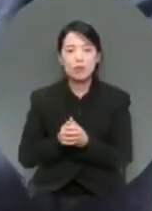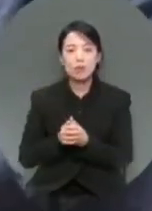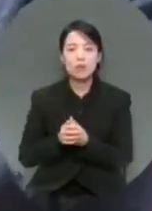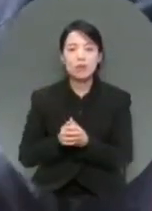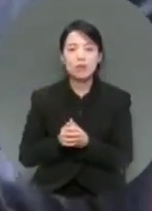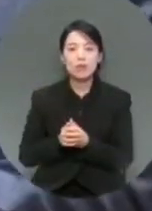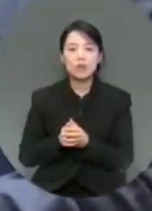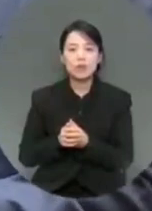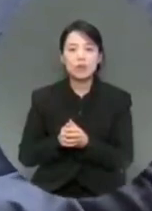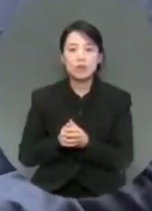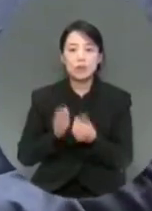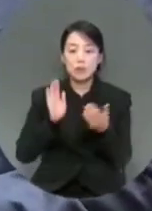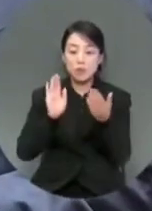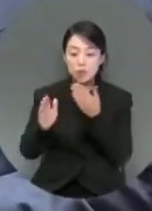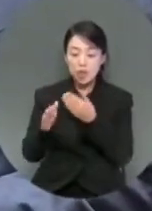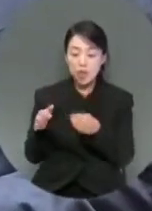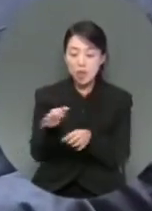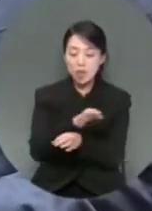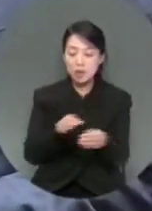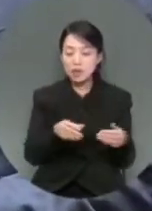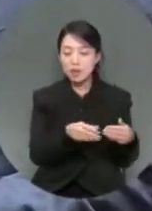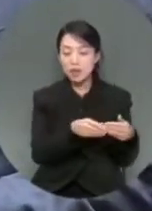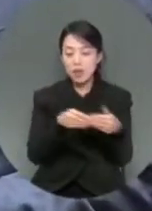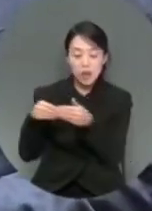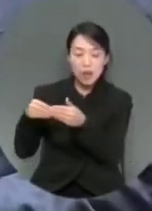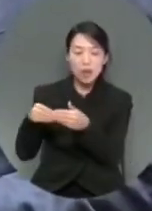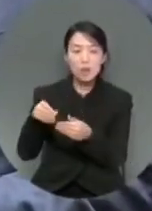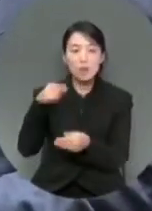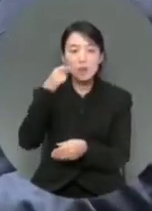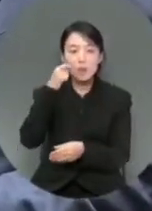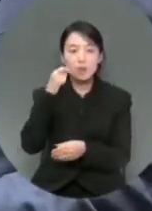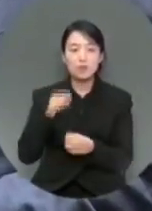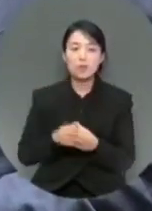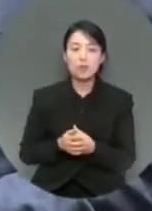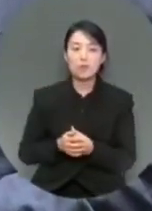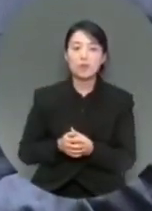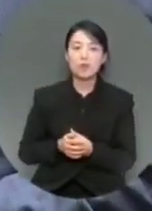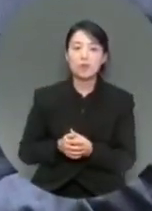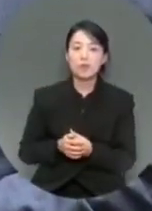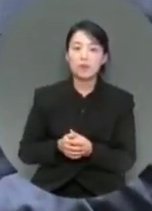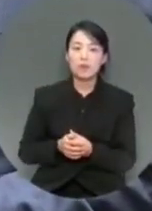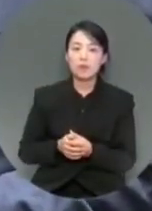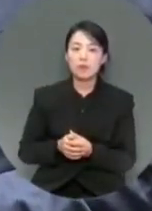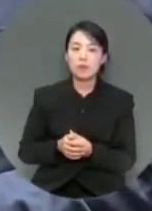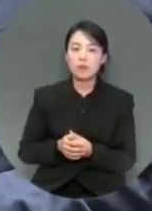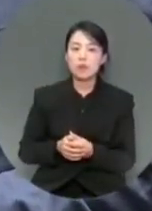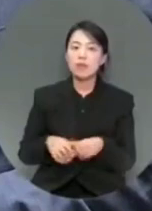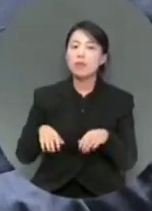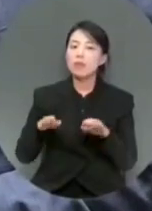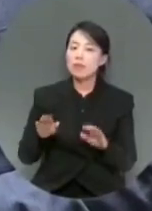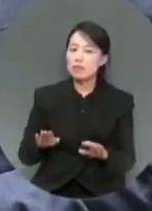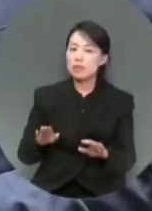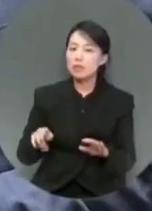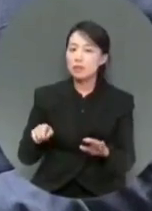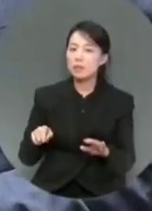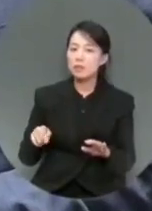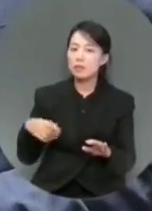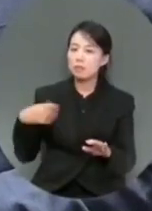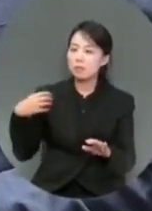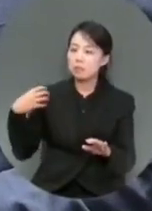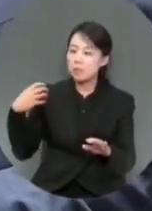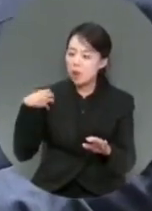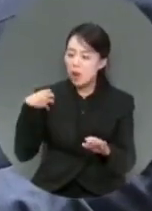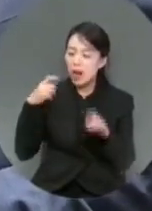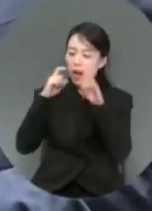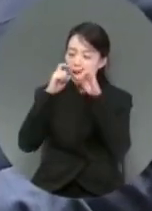경쟁력 자체를 담보할 방법이 없는 거 아니겠어요? 그렇잖아요. 위원님께서 응? 잘 아시다시피 이 상당 부분의 역할은 결국, 인간이 하는